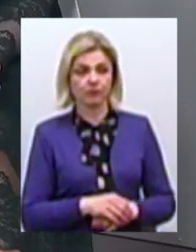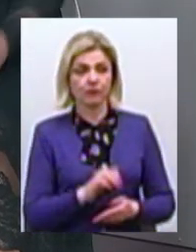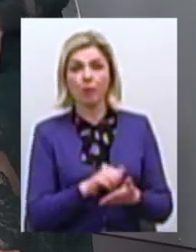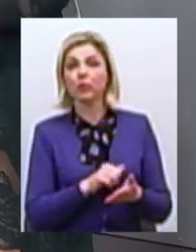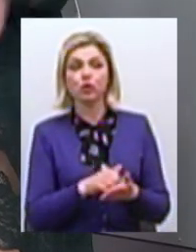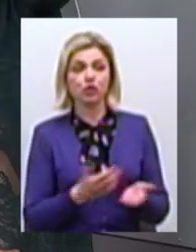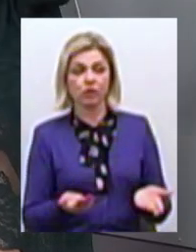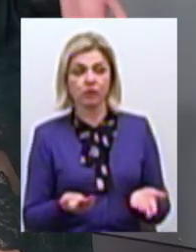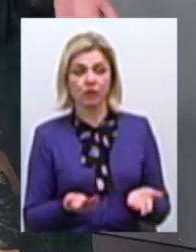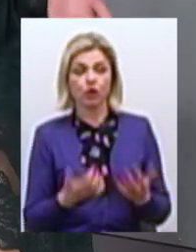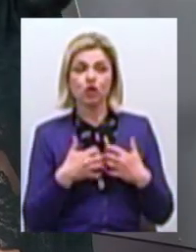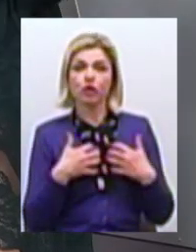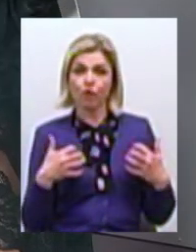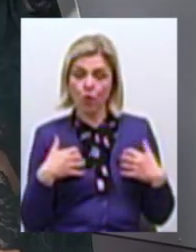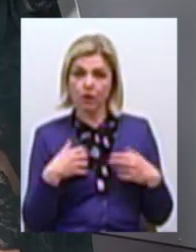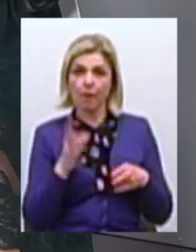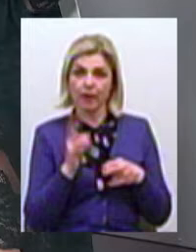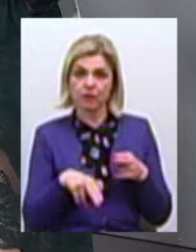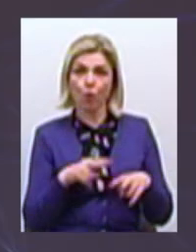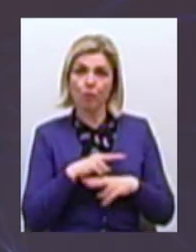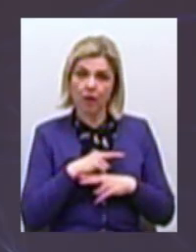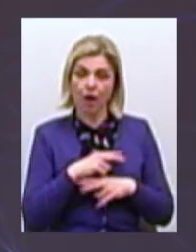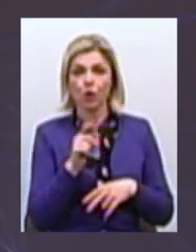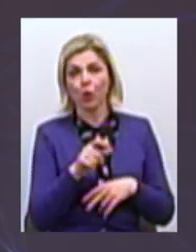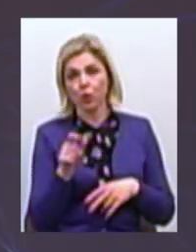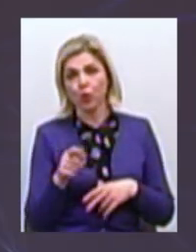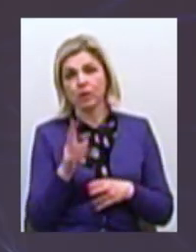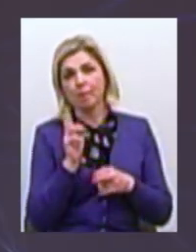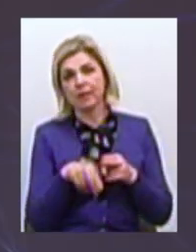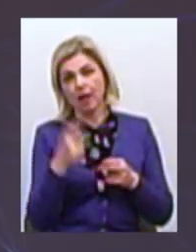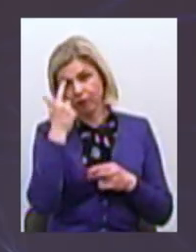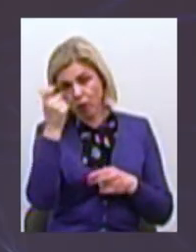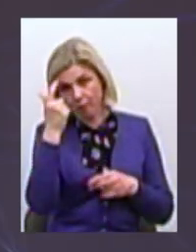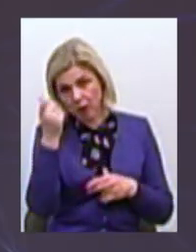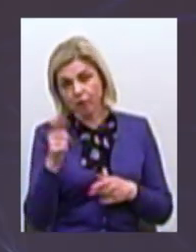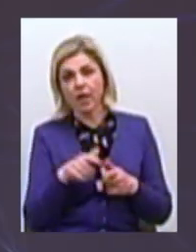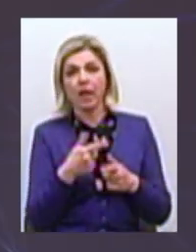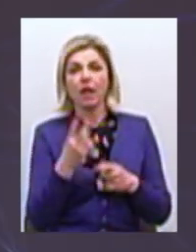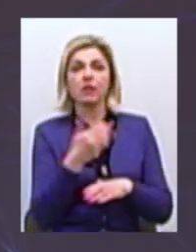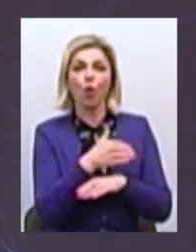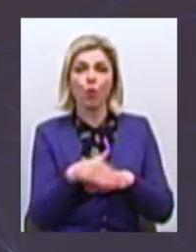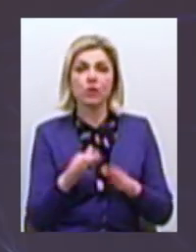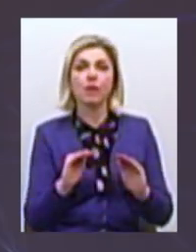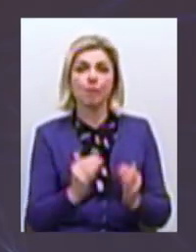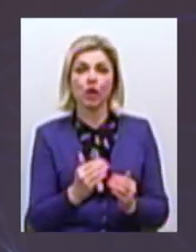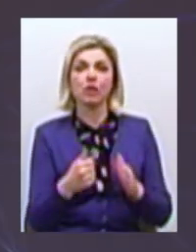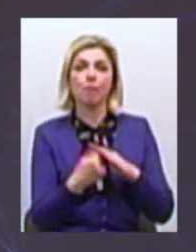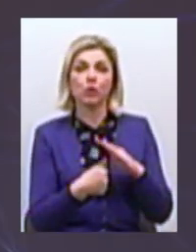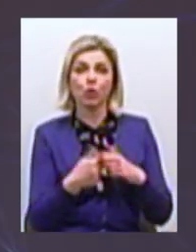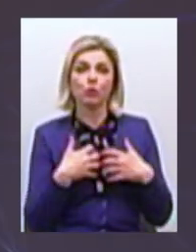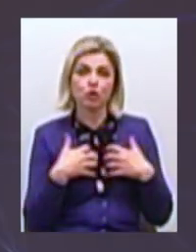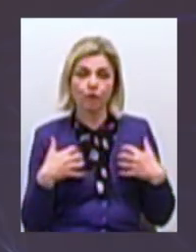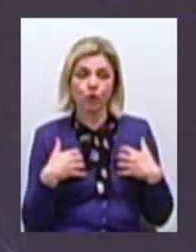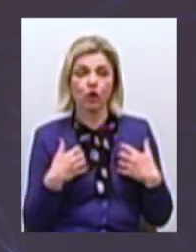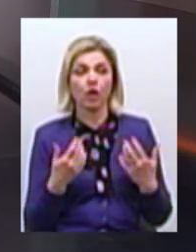Причина? Животные перестали умирать, люди перестали информировать, или, может, на улице стало меньше бездомных животных? То есть